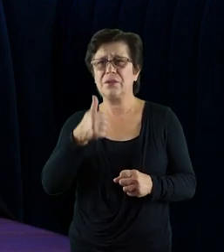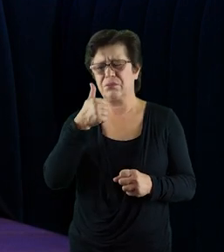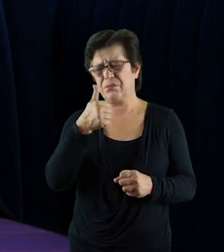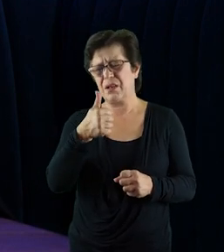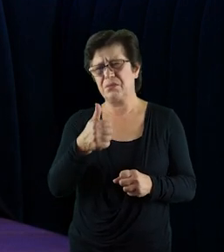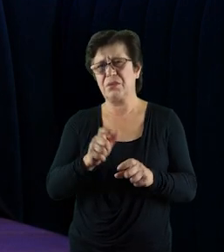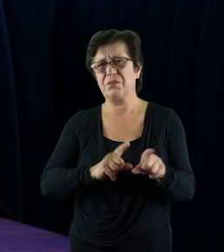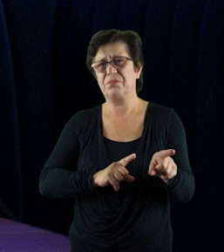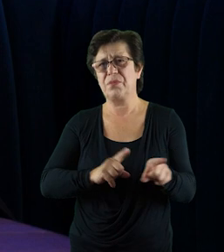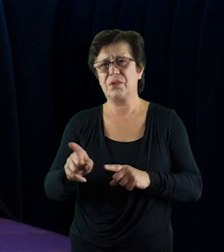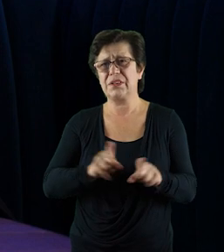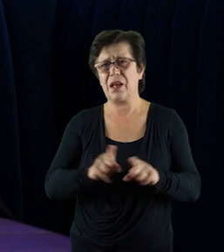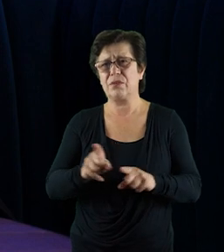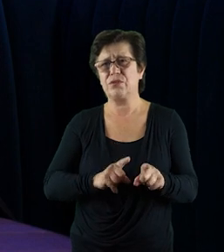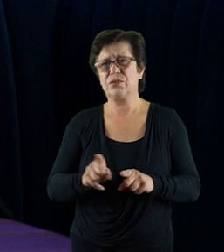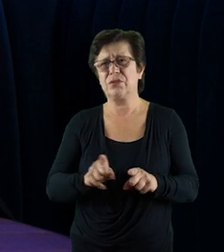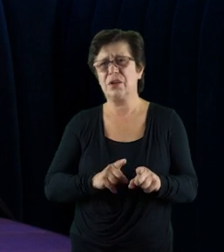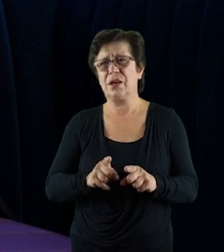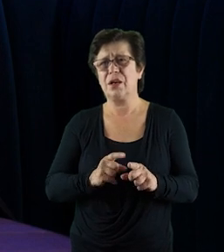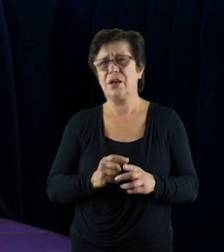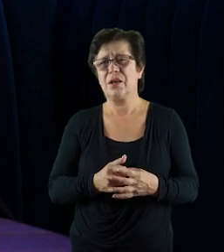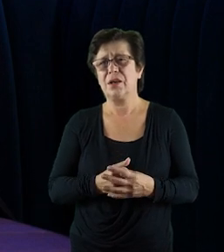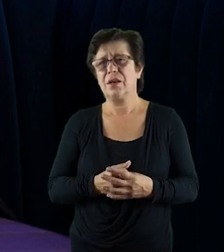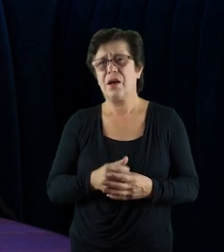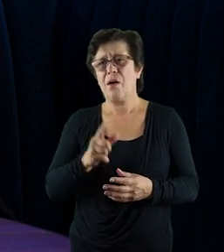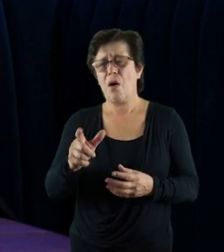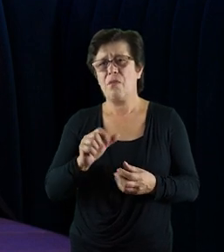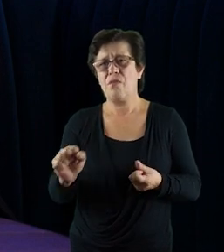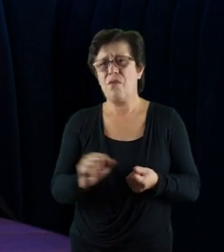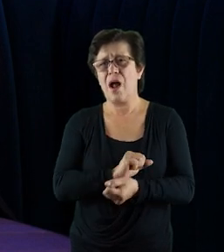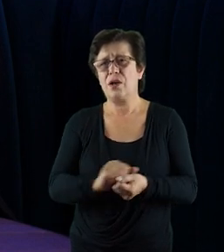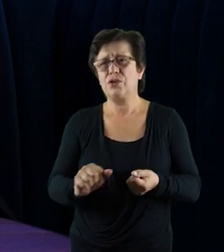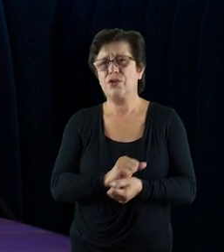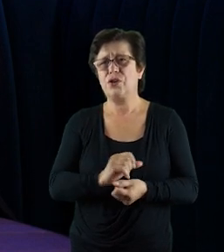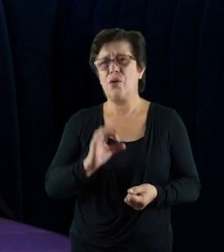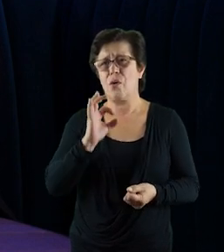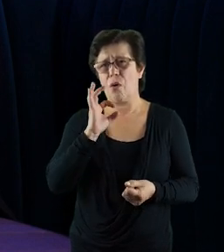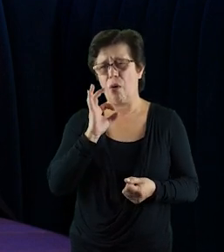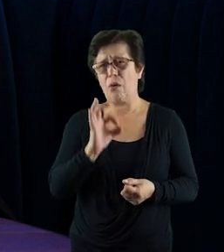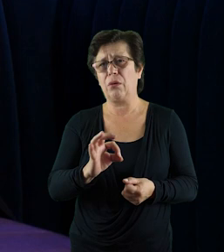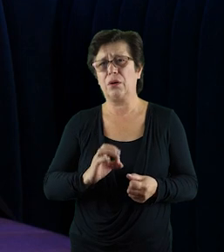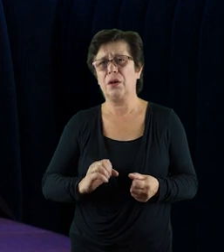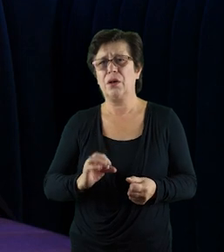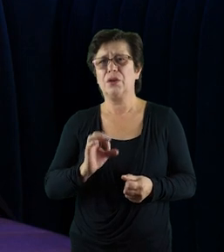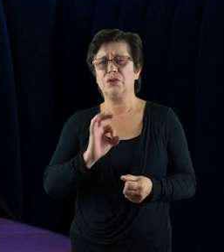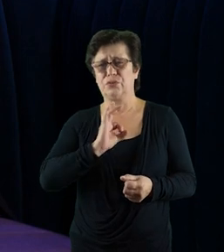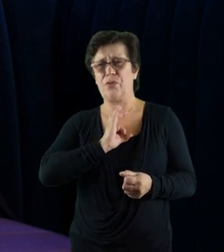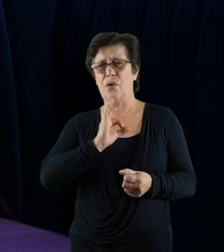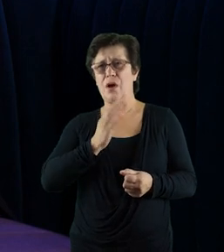który bardzo konsekwentnie walczył o zrealizowanie jakiegoś takiego